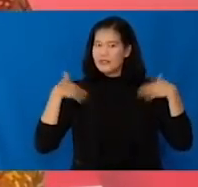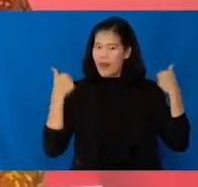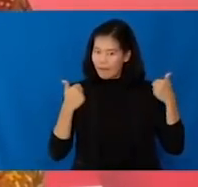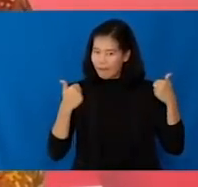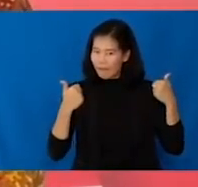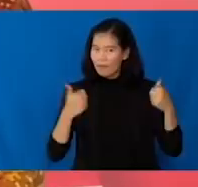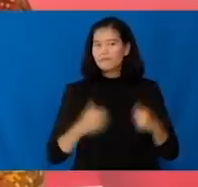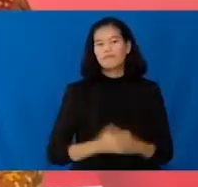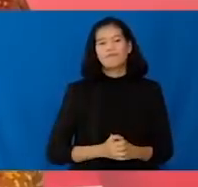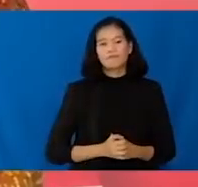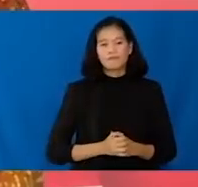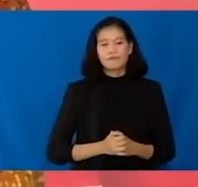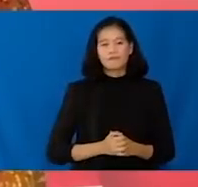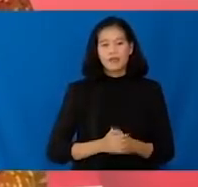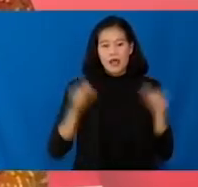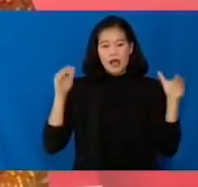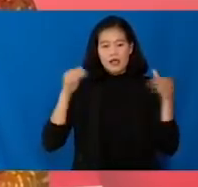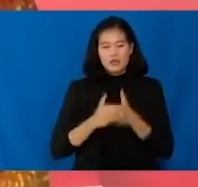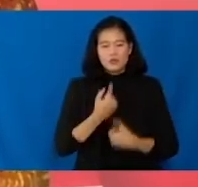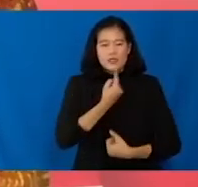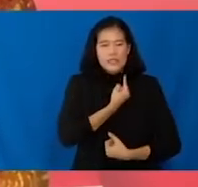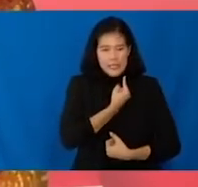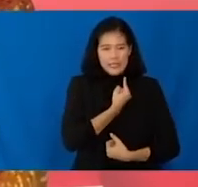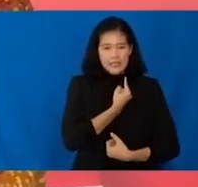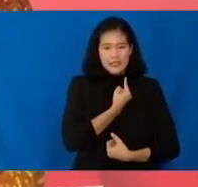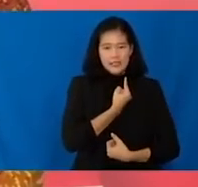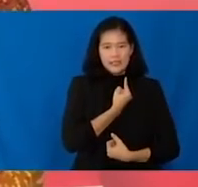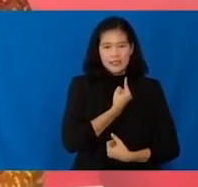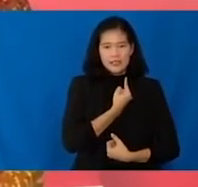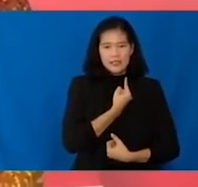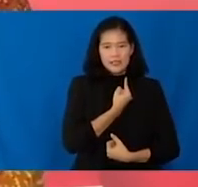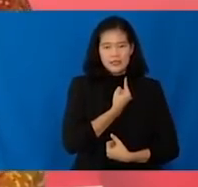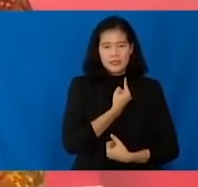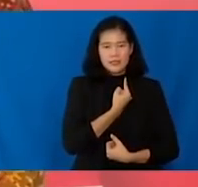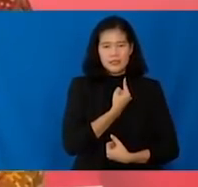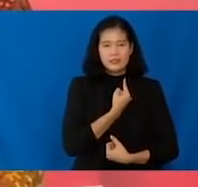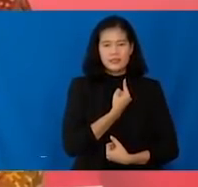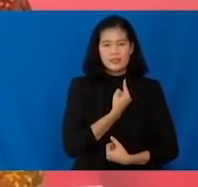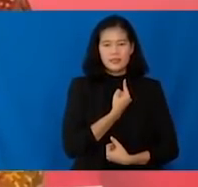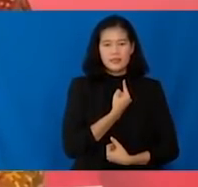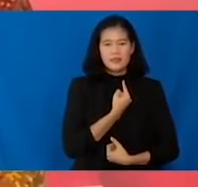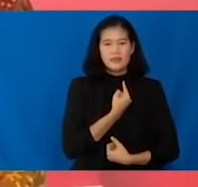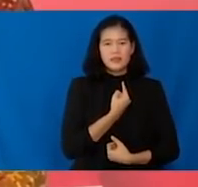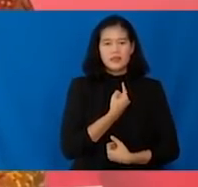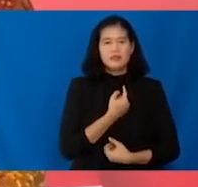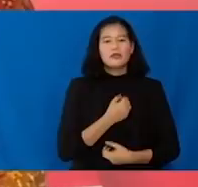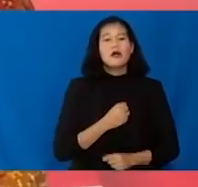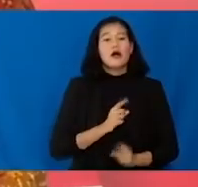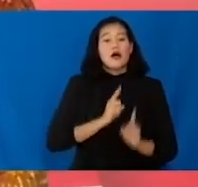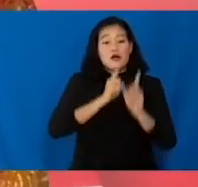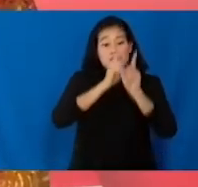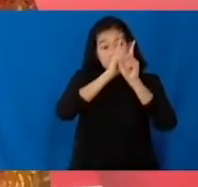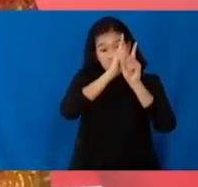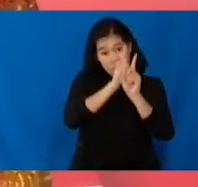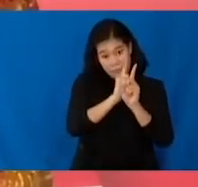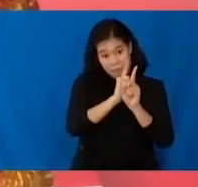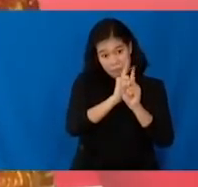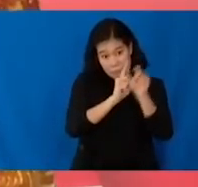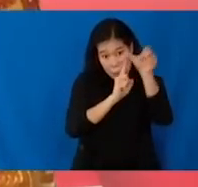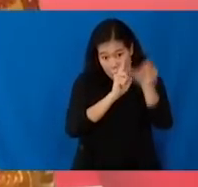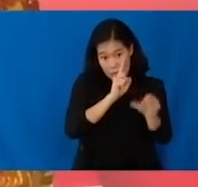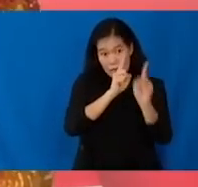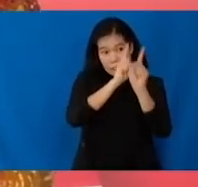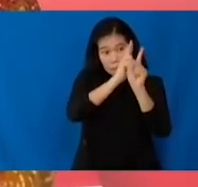Hai jaga diri kita masing-masing a tentukan jarak kontak sosial kita dengan orang